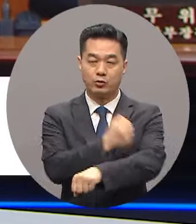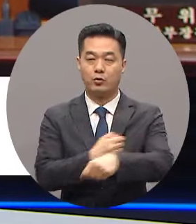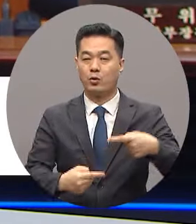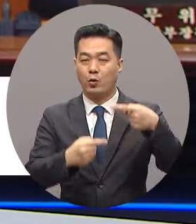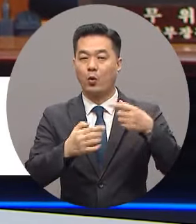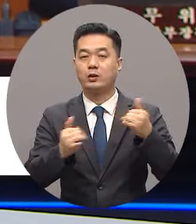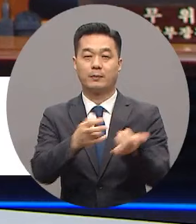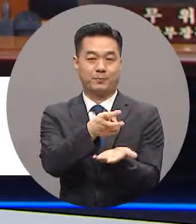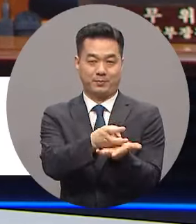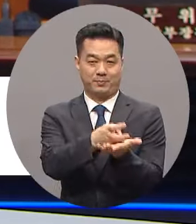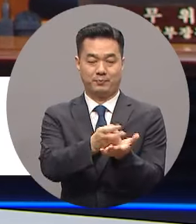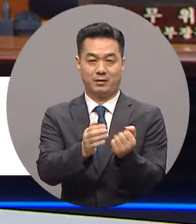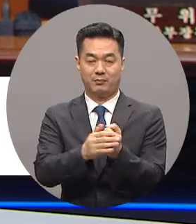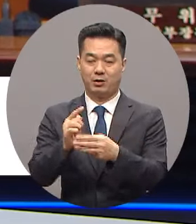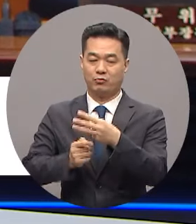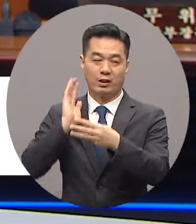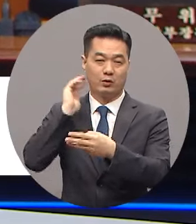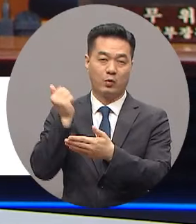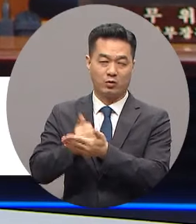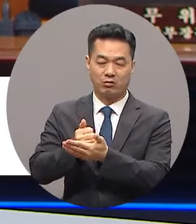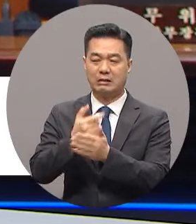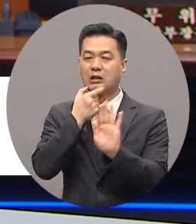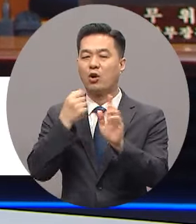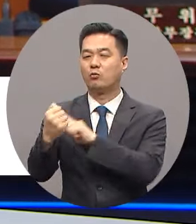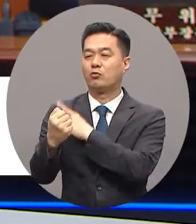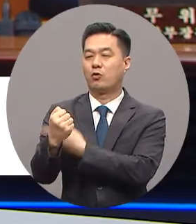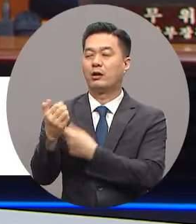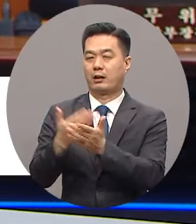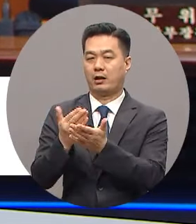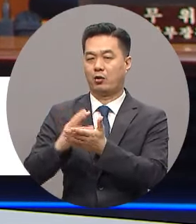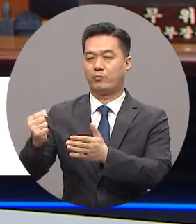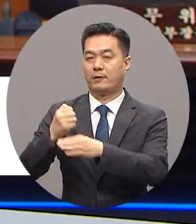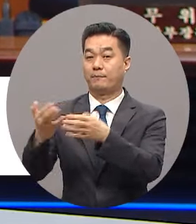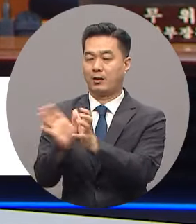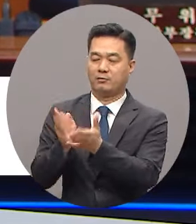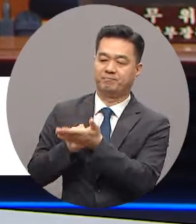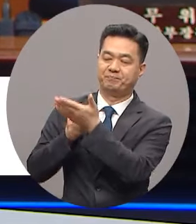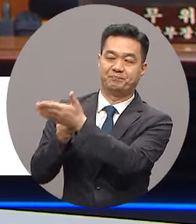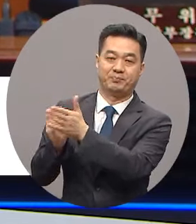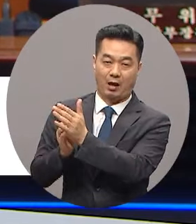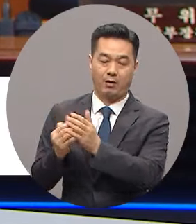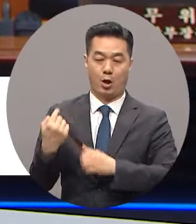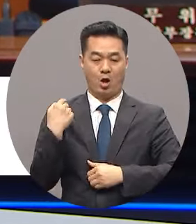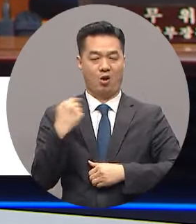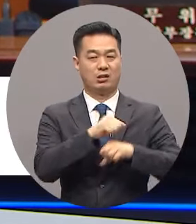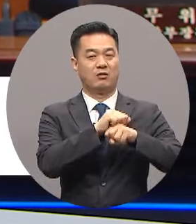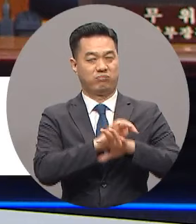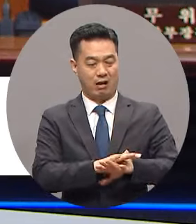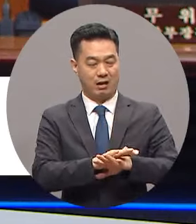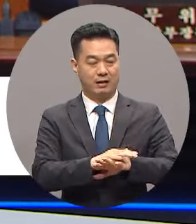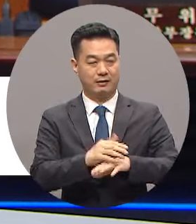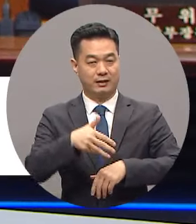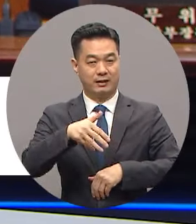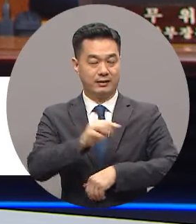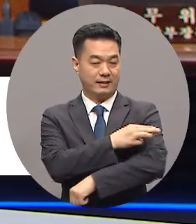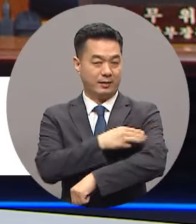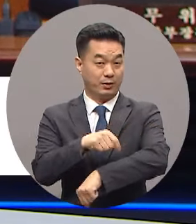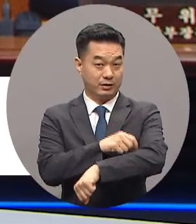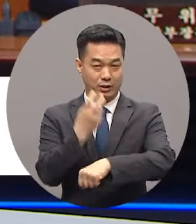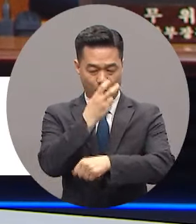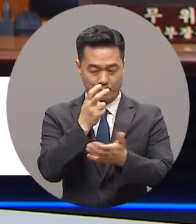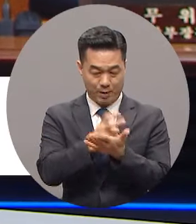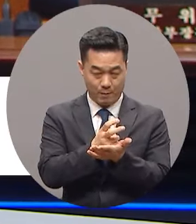윤석열 대통령의 거부권 행사를 건의했습니다. 야권은 어제 부결된 최상병 특검법을 22대